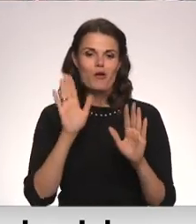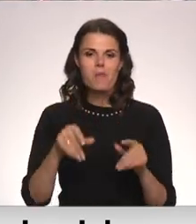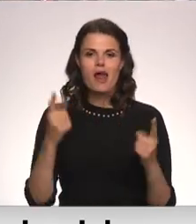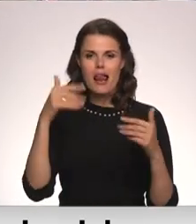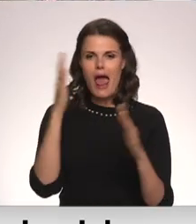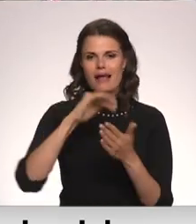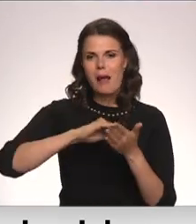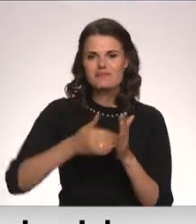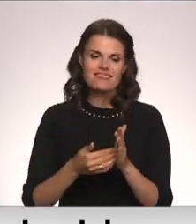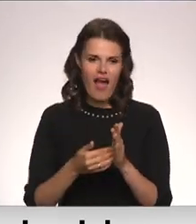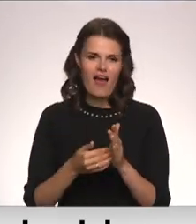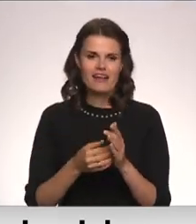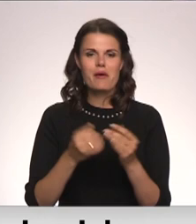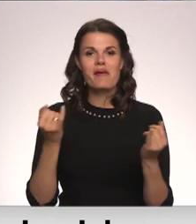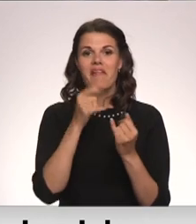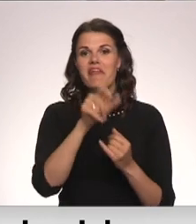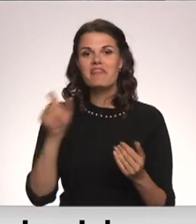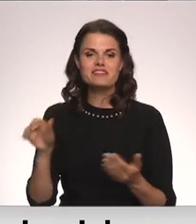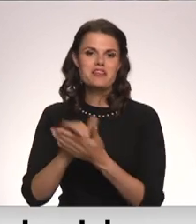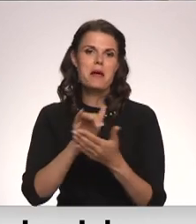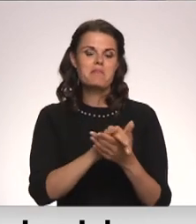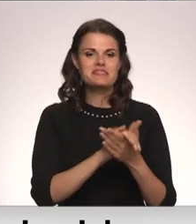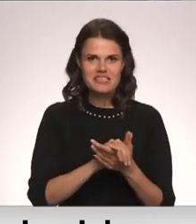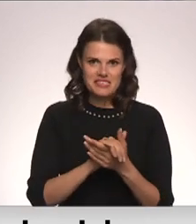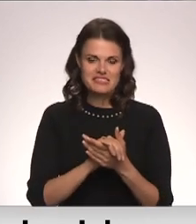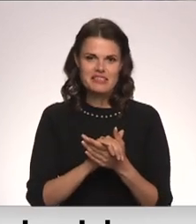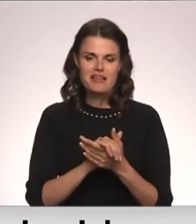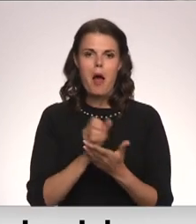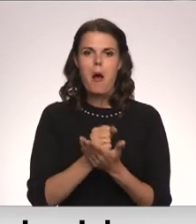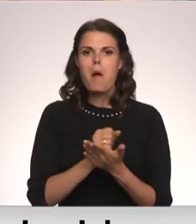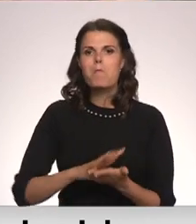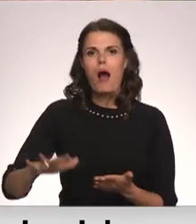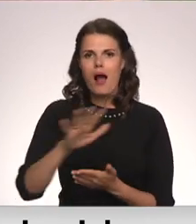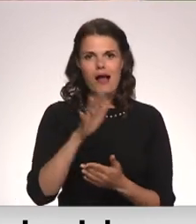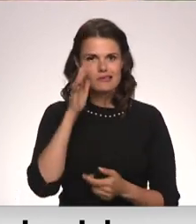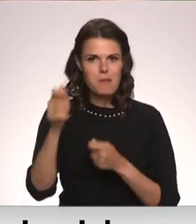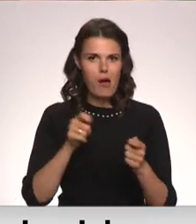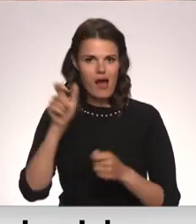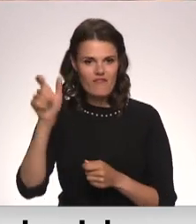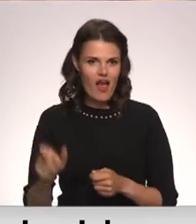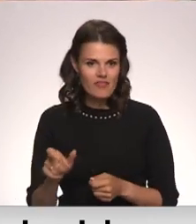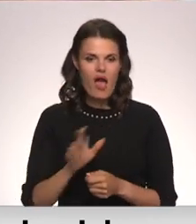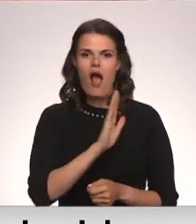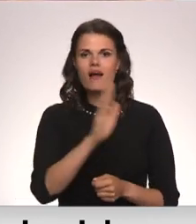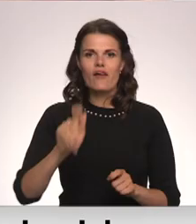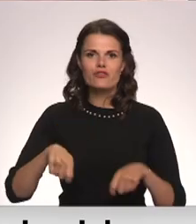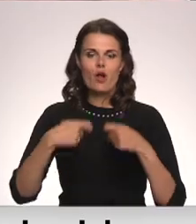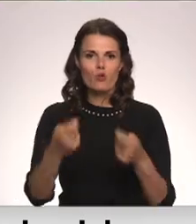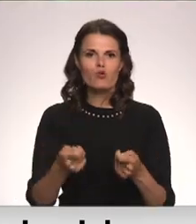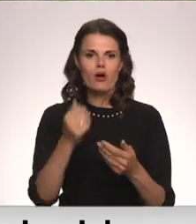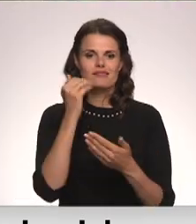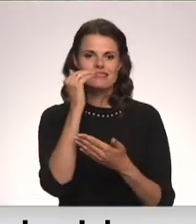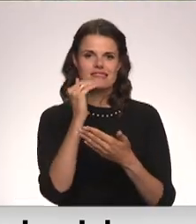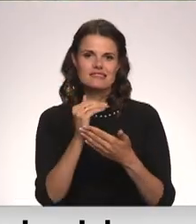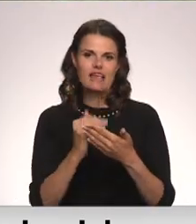laikapstākļiem Ziemeļvidzemē, interesentus iepazīstina Ērģemes un Kārķu pagastu pārvaldnieks. Katram iedots arī saraksts ar vietām, kurp dosies,